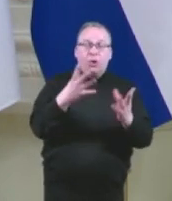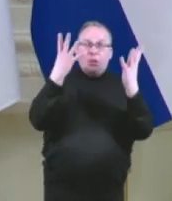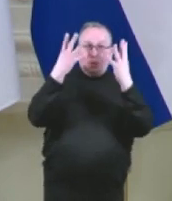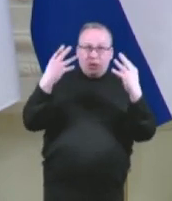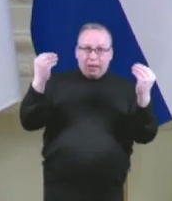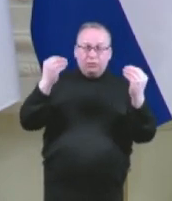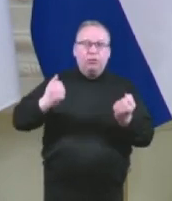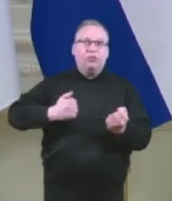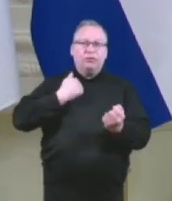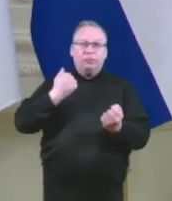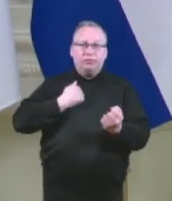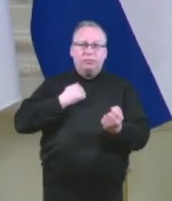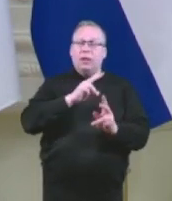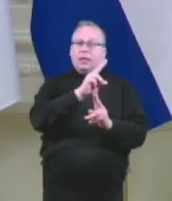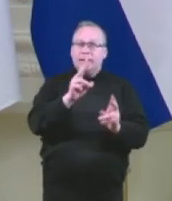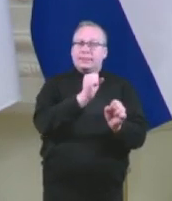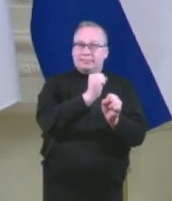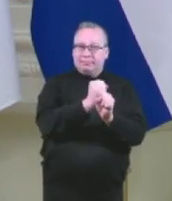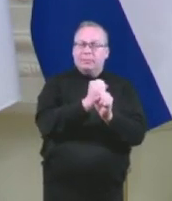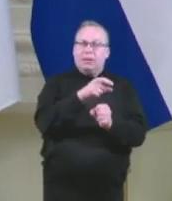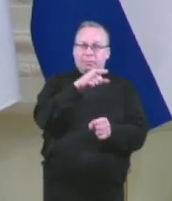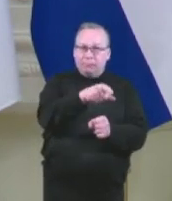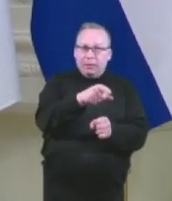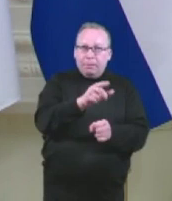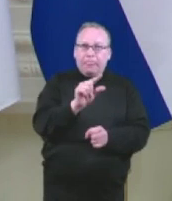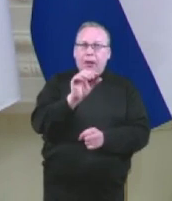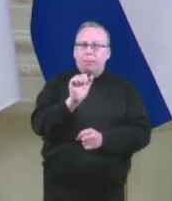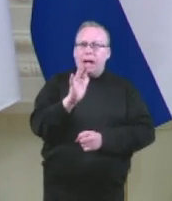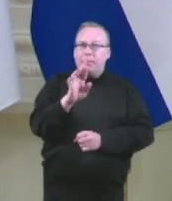dislokuotus Pabradėje ir aš likau sužavėtas